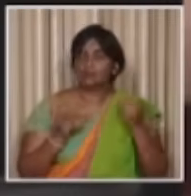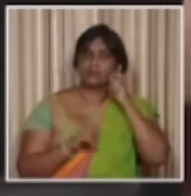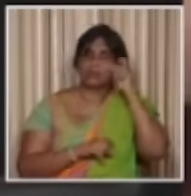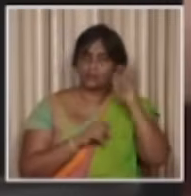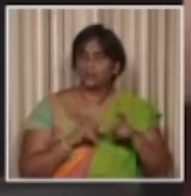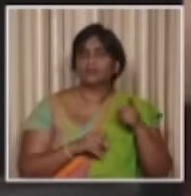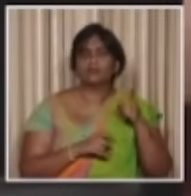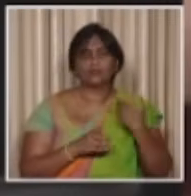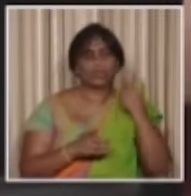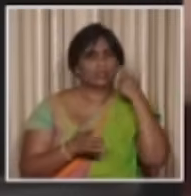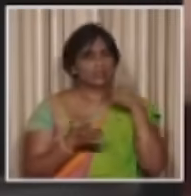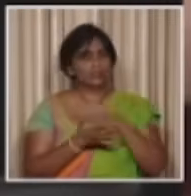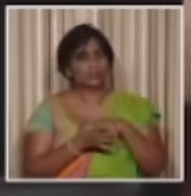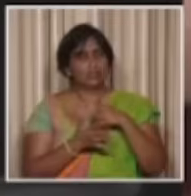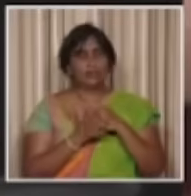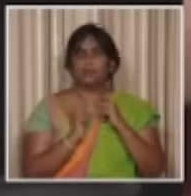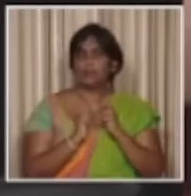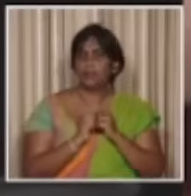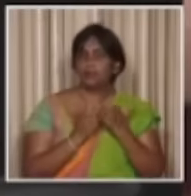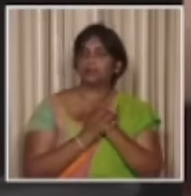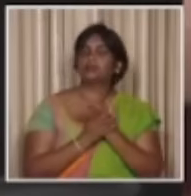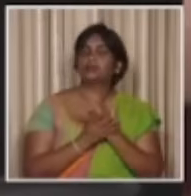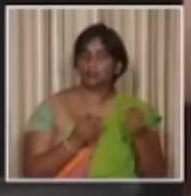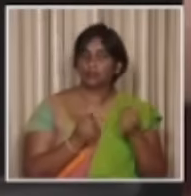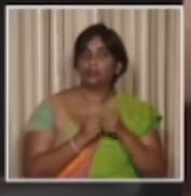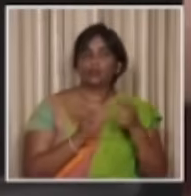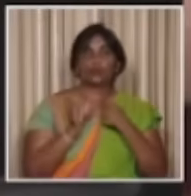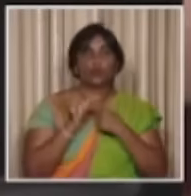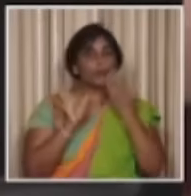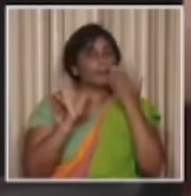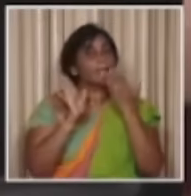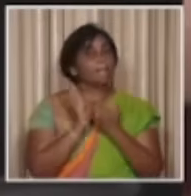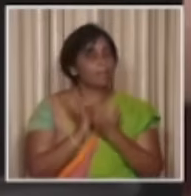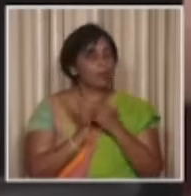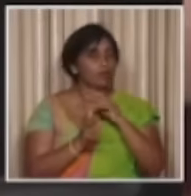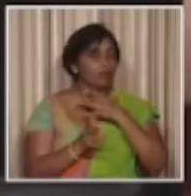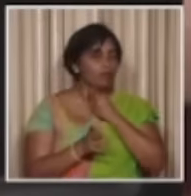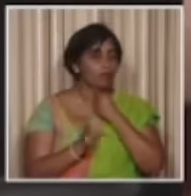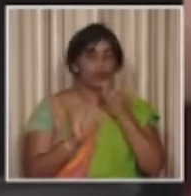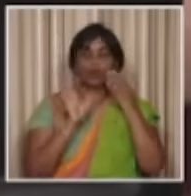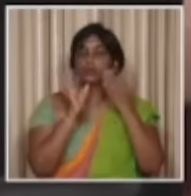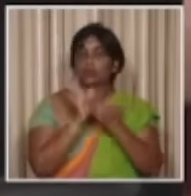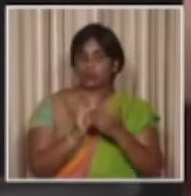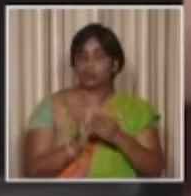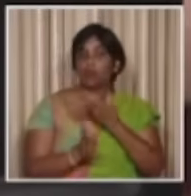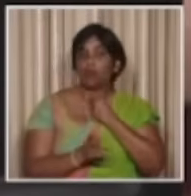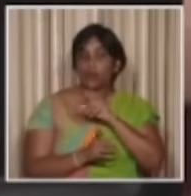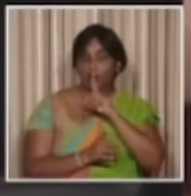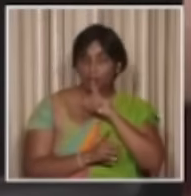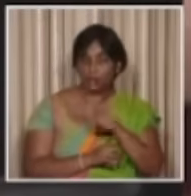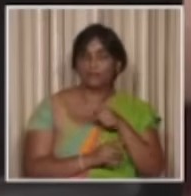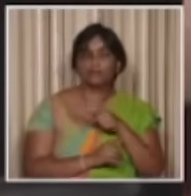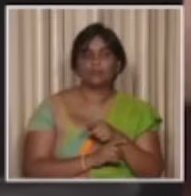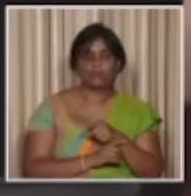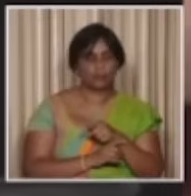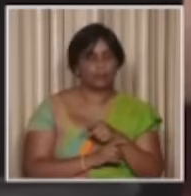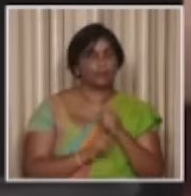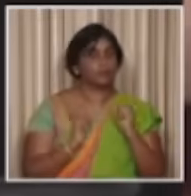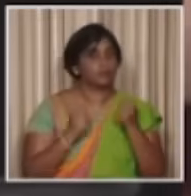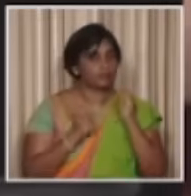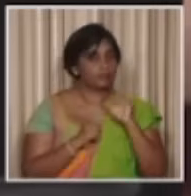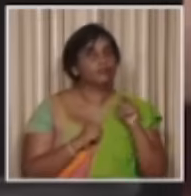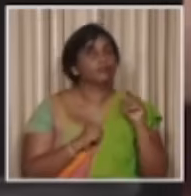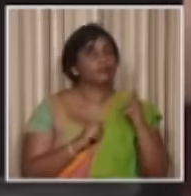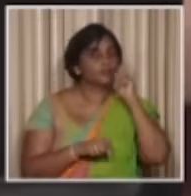ජනතාව විඳින වේදනාව සමතේට පත් කරලා මේක උත්තර පෙන්නලා ව්‍යාජ උත්තර පෙන්නලා බොරු කියලා උත්සාහ